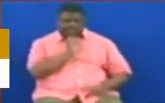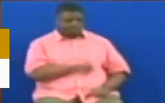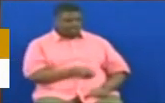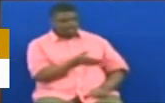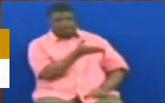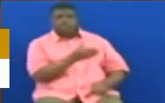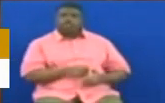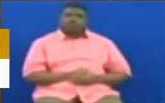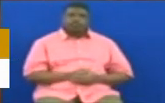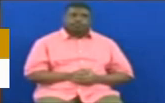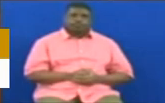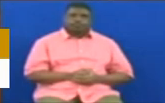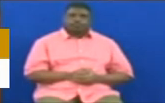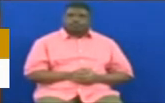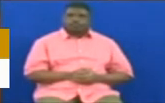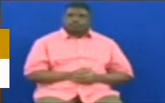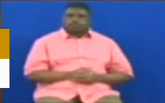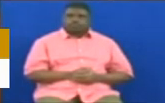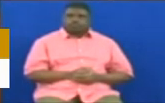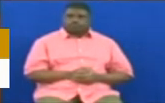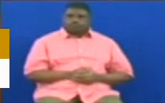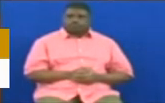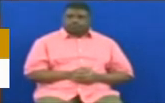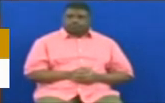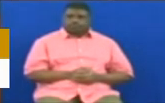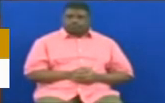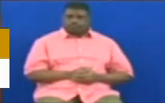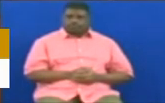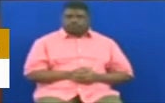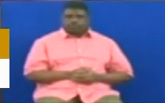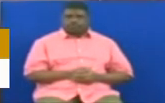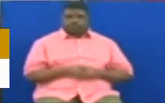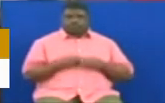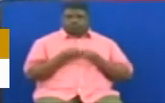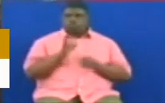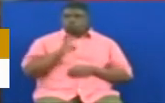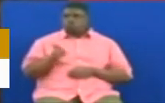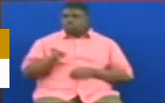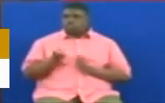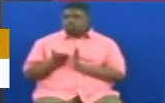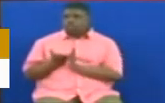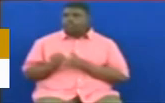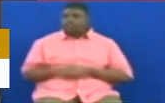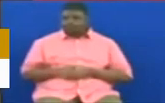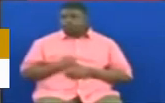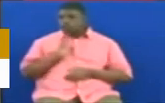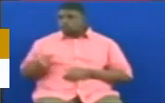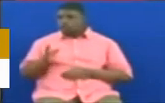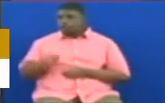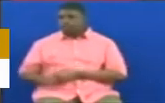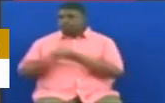Asante sana Mheshimiwa. Mheshimiwa Speaker, naomba kutoa hoja. Asante sana Mheshimiwa Waziri kwa kutoa hoja, na hoja imeungwa